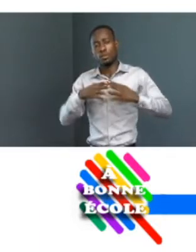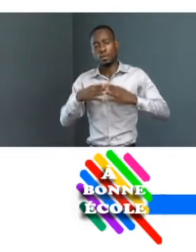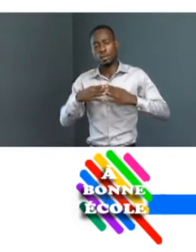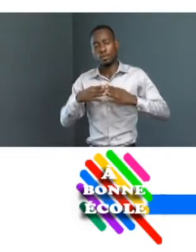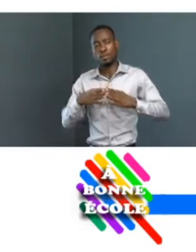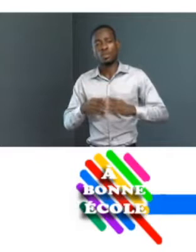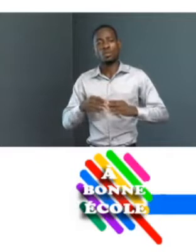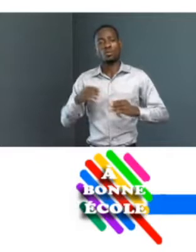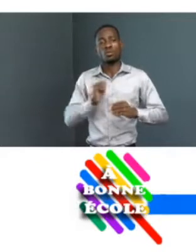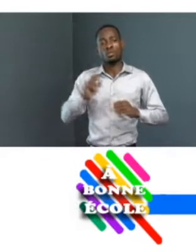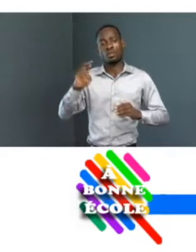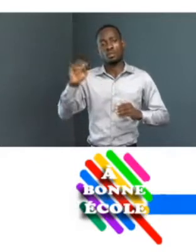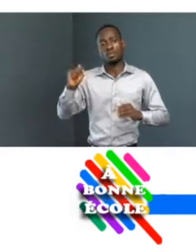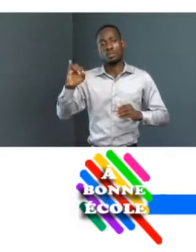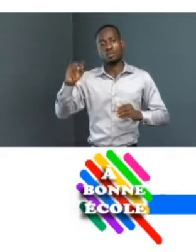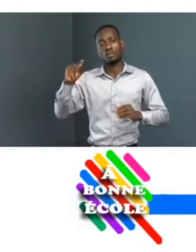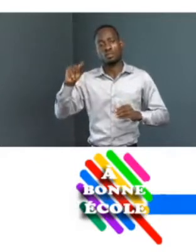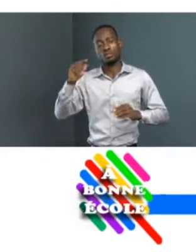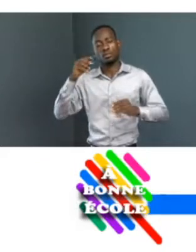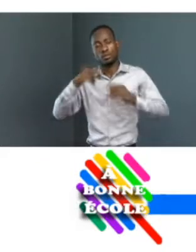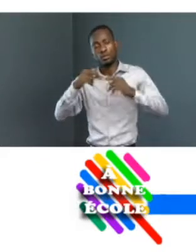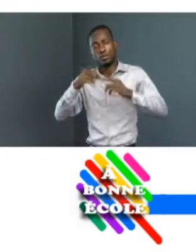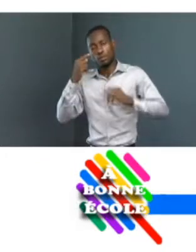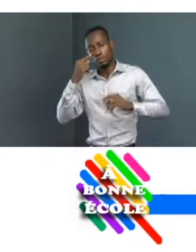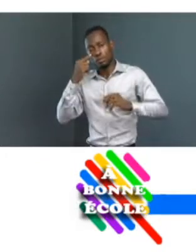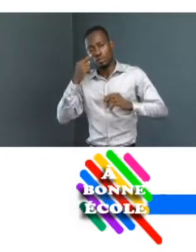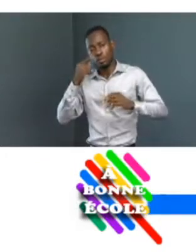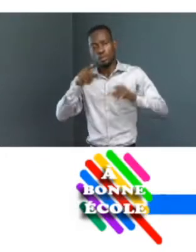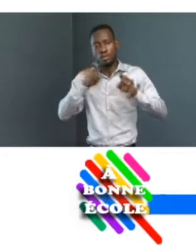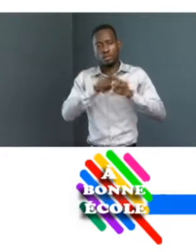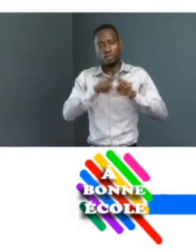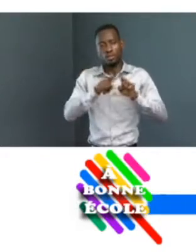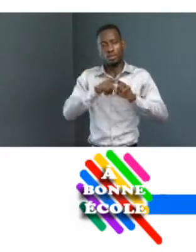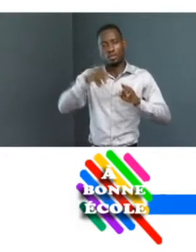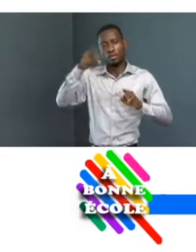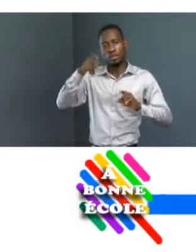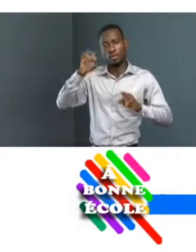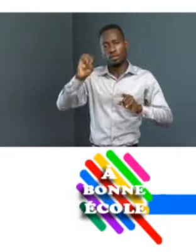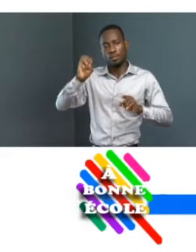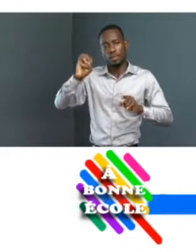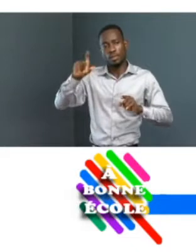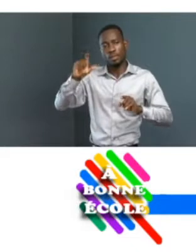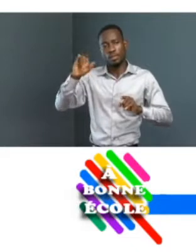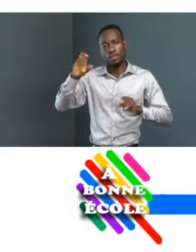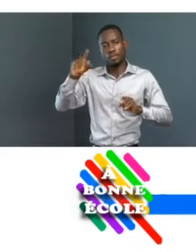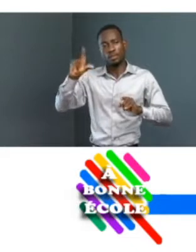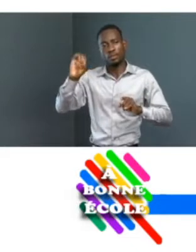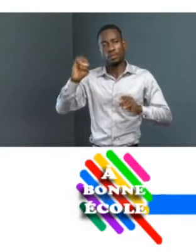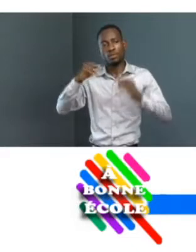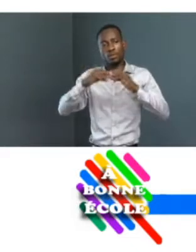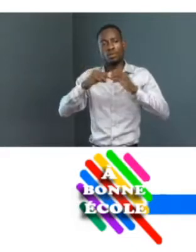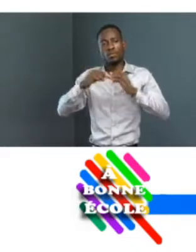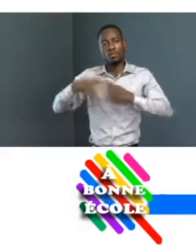la rétine, toujours au niveau de l'œil. Elle correspond à la pellicule au niveau de l'appareil